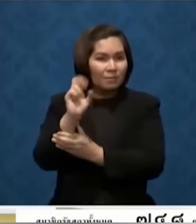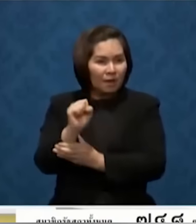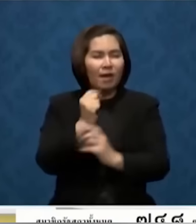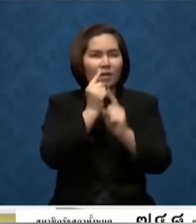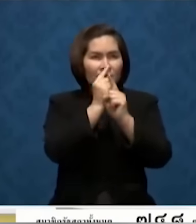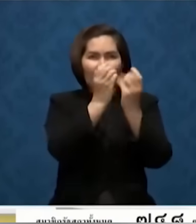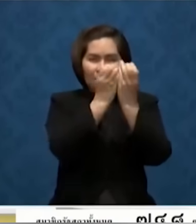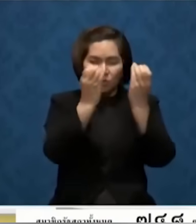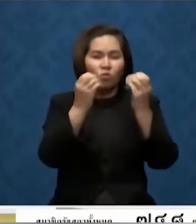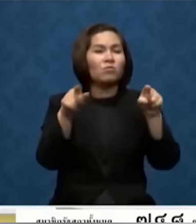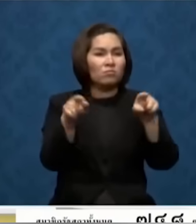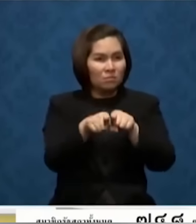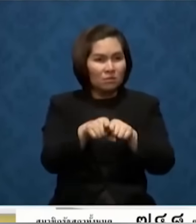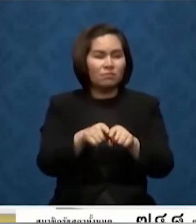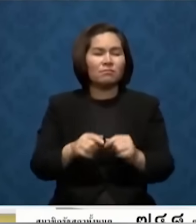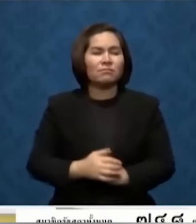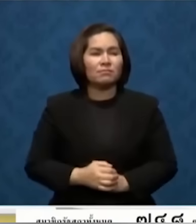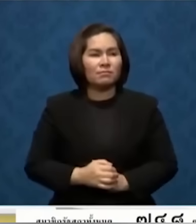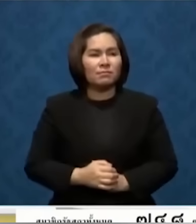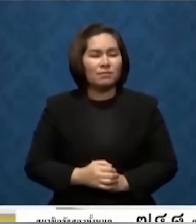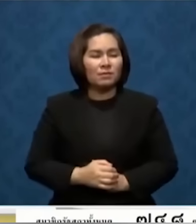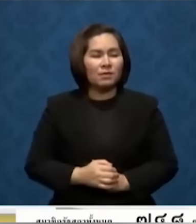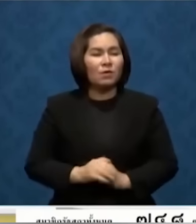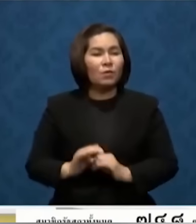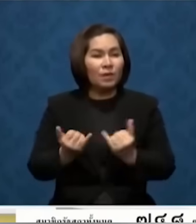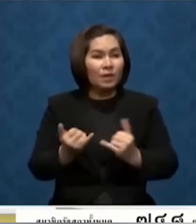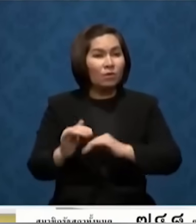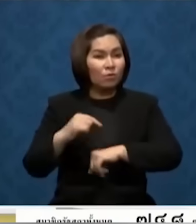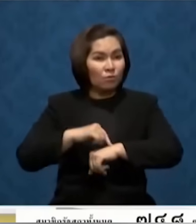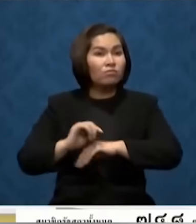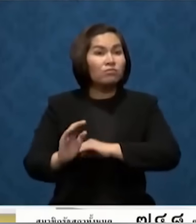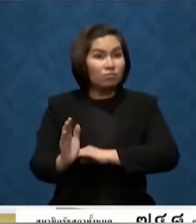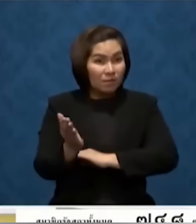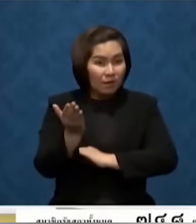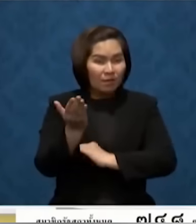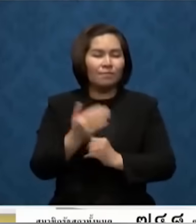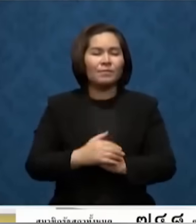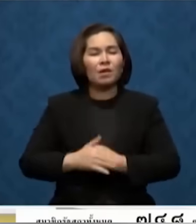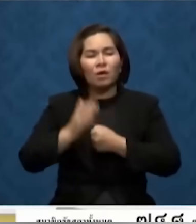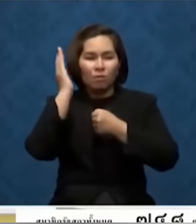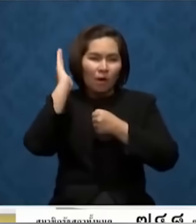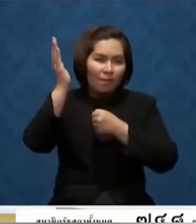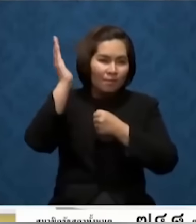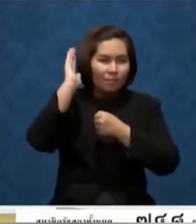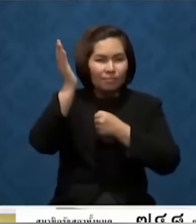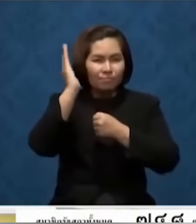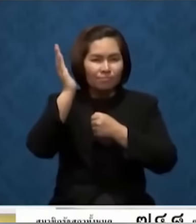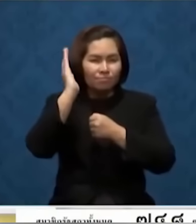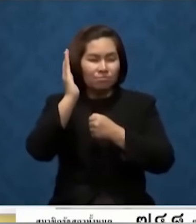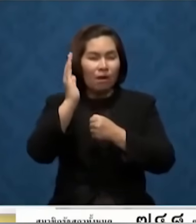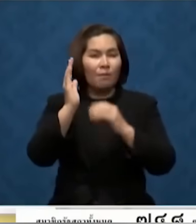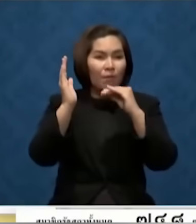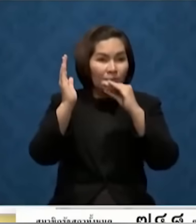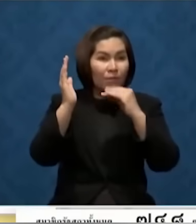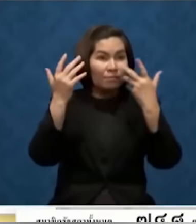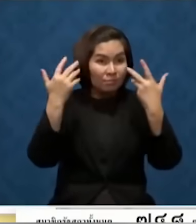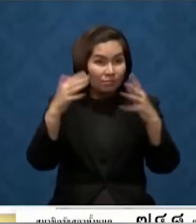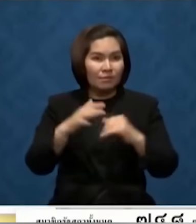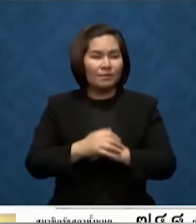ทีนี้เรื่องต่อมาครับท่านประธานครับเมื่อช่วงเช้านี้นะครับได้มีการอภิปรายท่านประธานนั่งอยู่บนบั